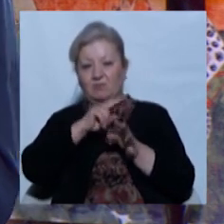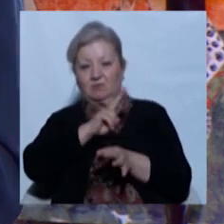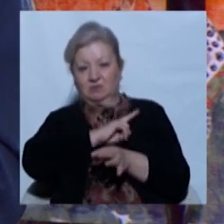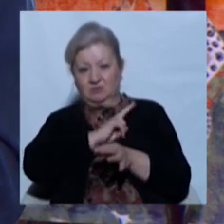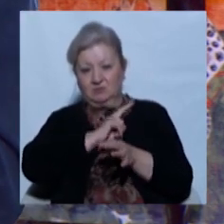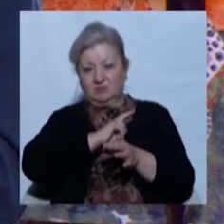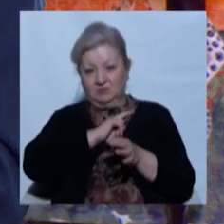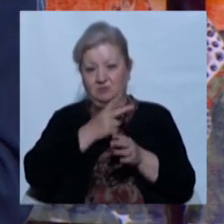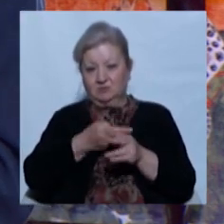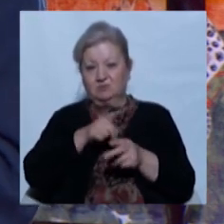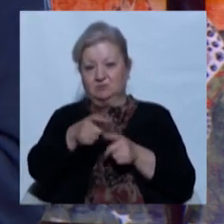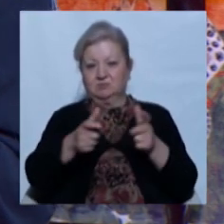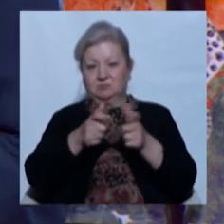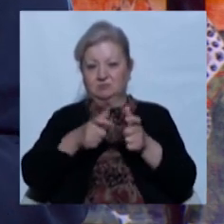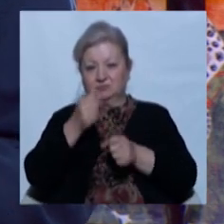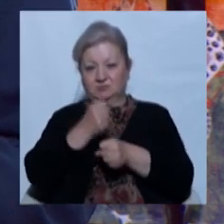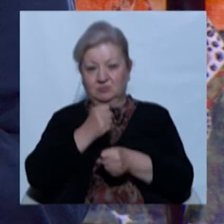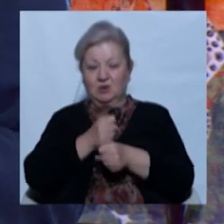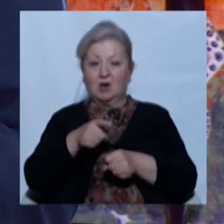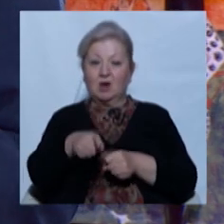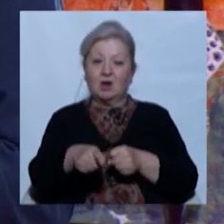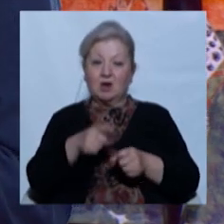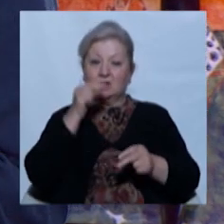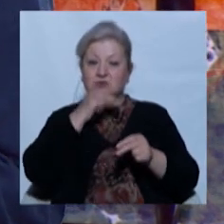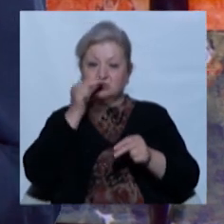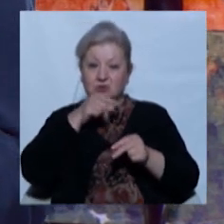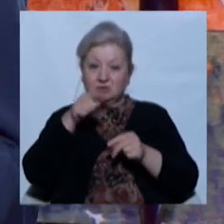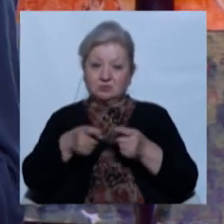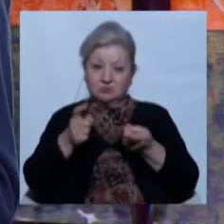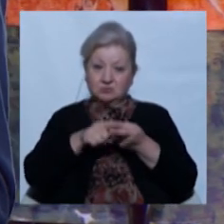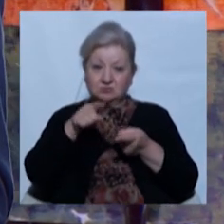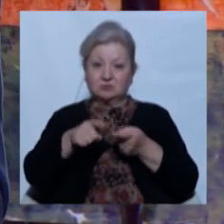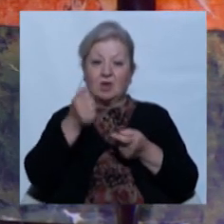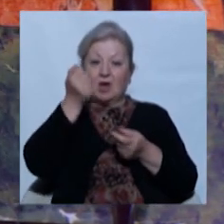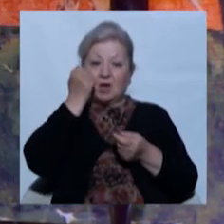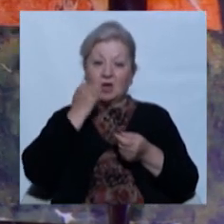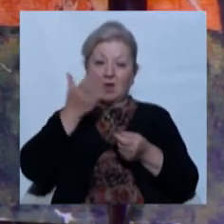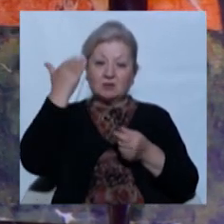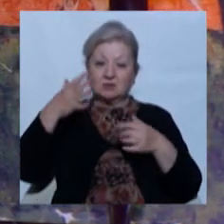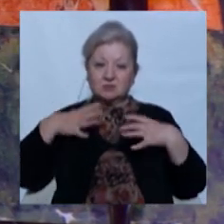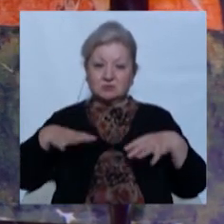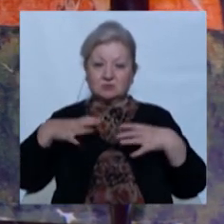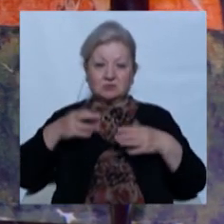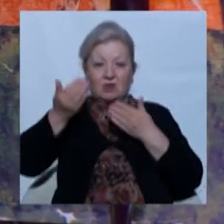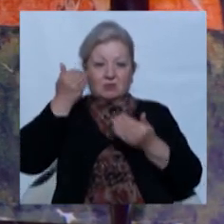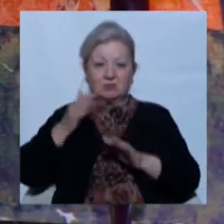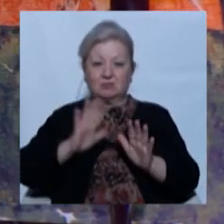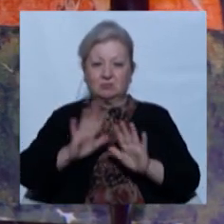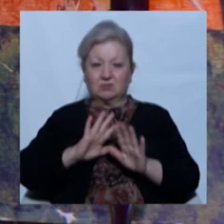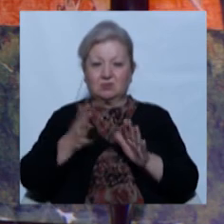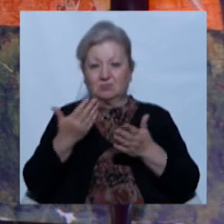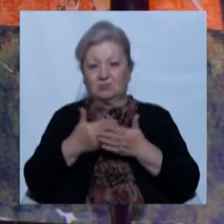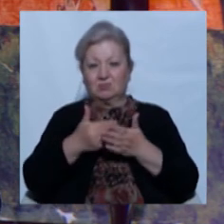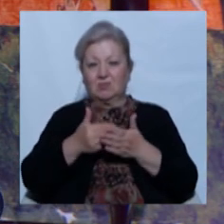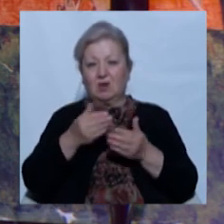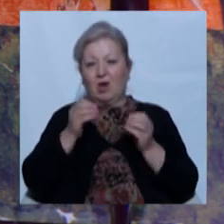იქიდან. რაც შეეხება მეჩაიეობას, ძალიან საინტერესოა, რომ საქართველოში ძველად, არც ისე დიდი ხნის წინ, რამდენიმე ათეული წლის